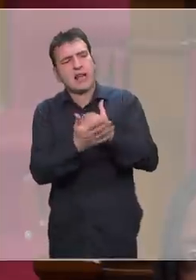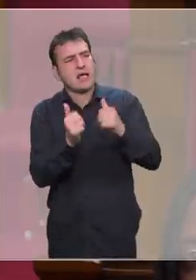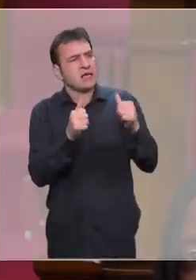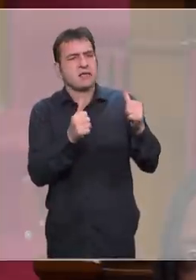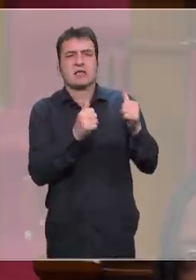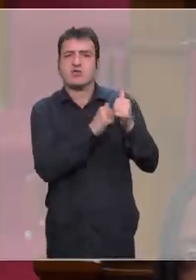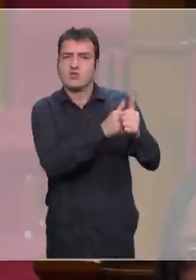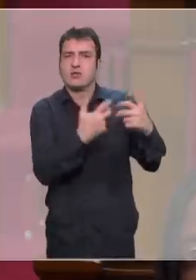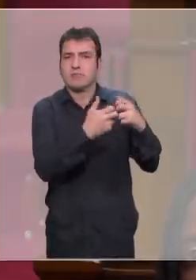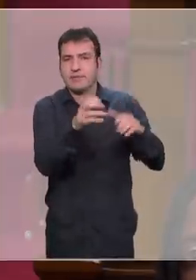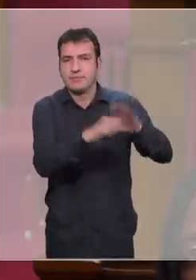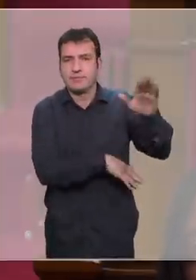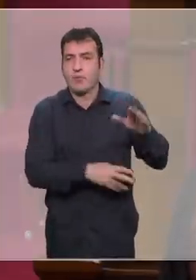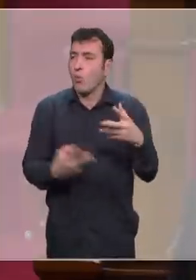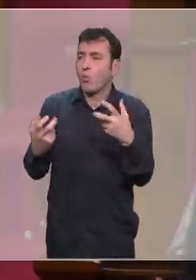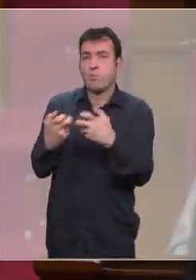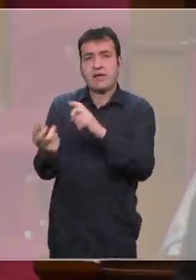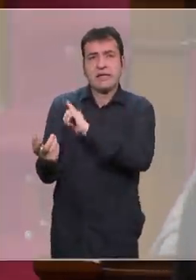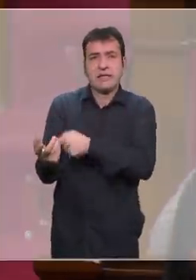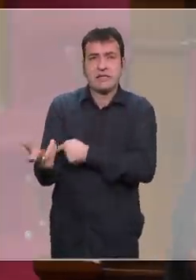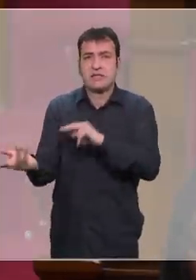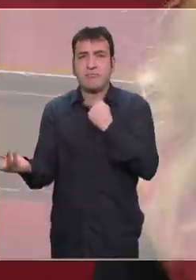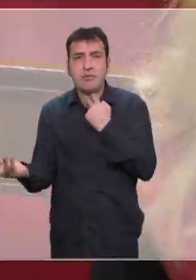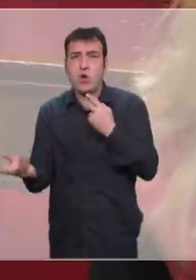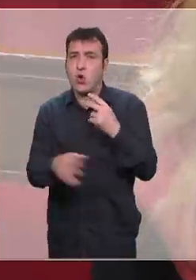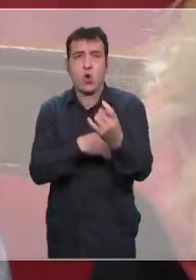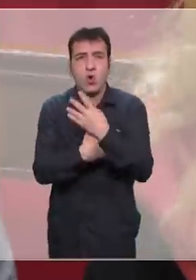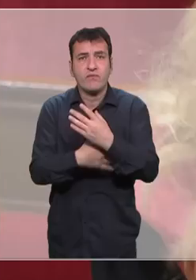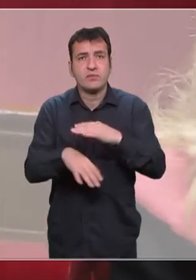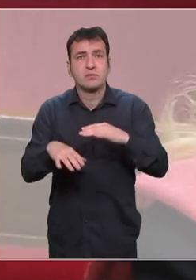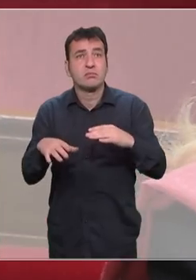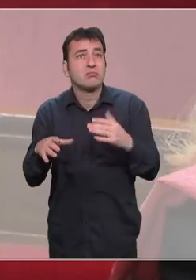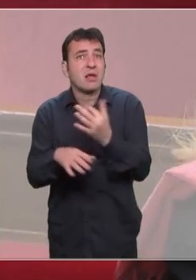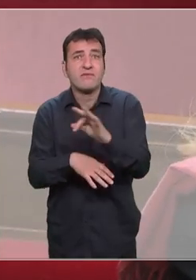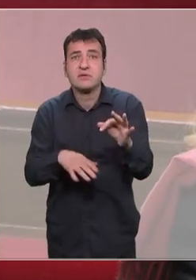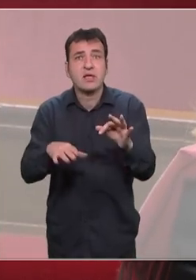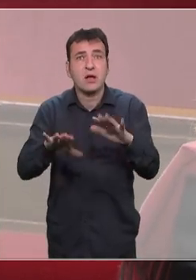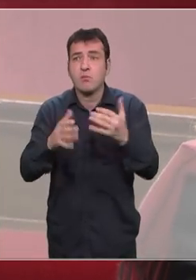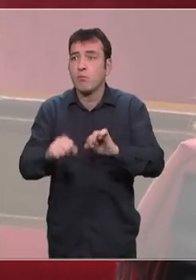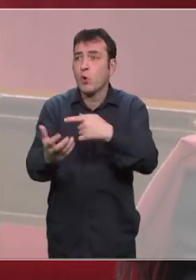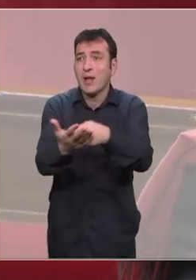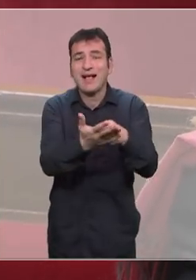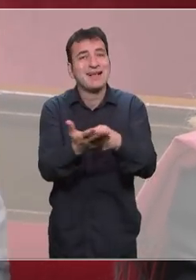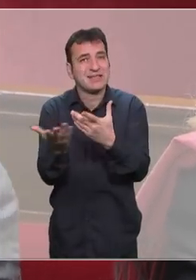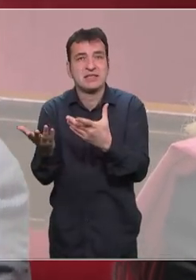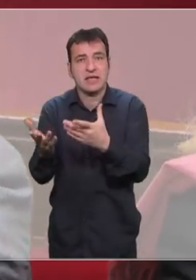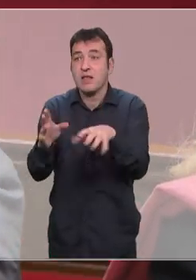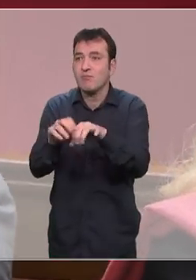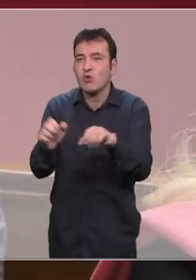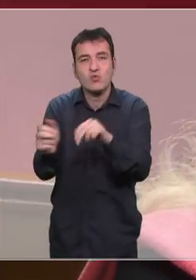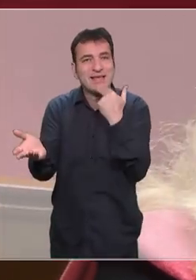de l'énergie. Comment voulez-vous que les Français aient les moyens de privilégier les produits de qualité issus de l'agriculture